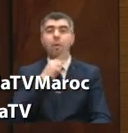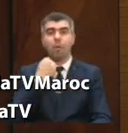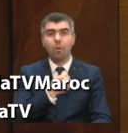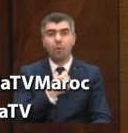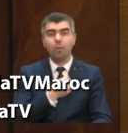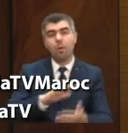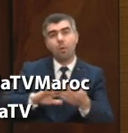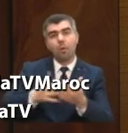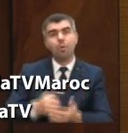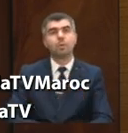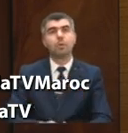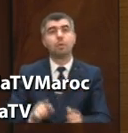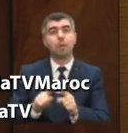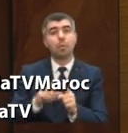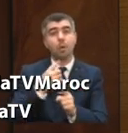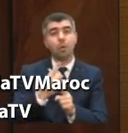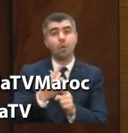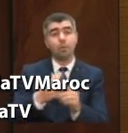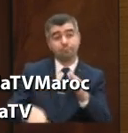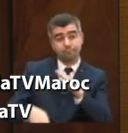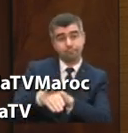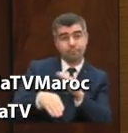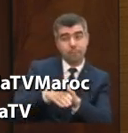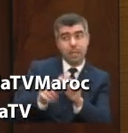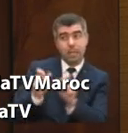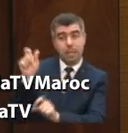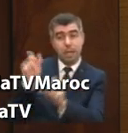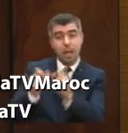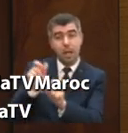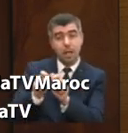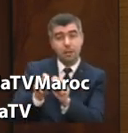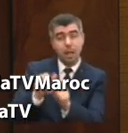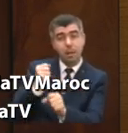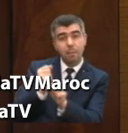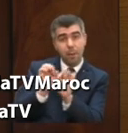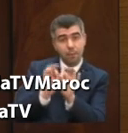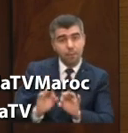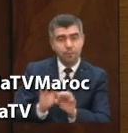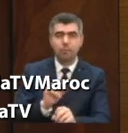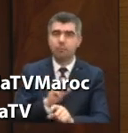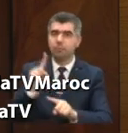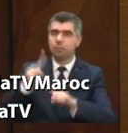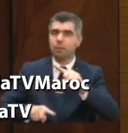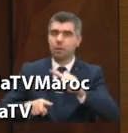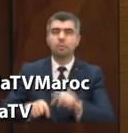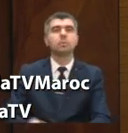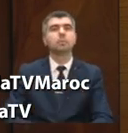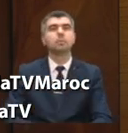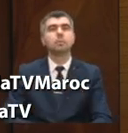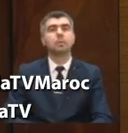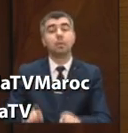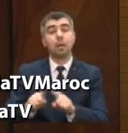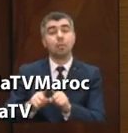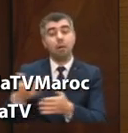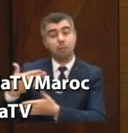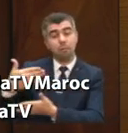عدم استغلال الجائحة لتسريحات أو تجاوزات في حق الأجراء، نص مشروع المرسوم على تحديد